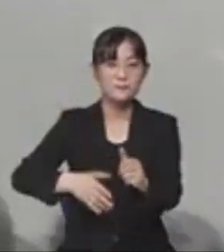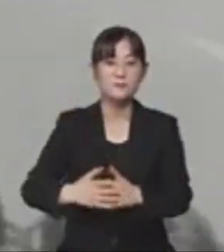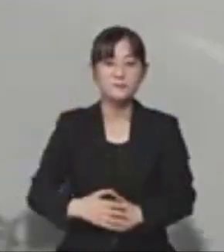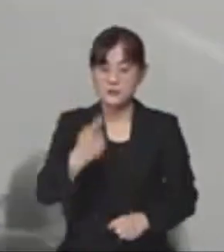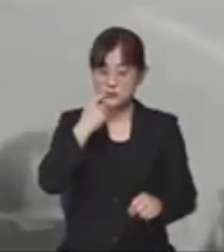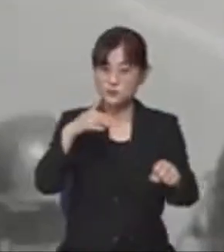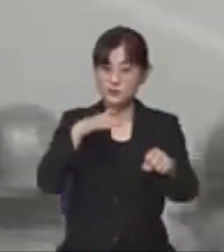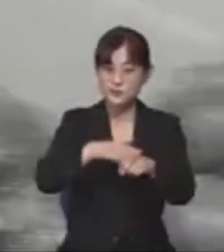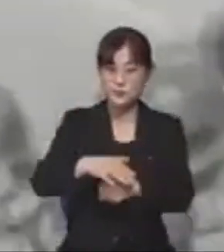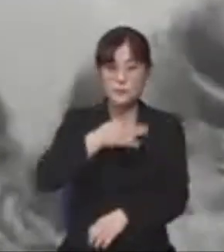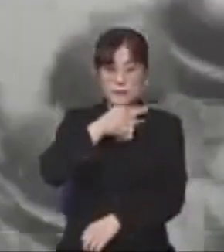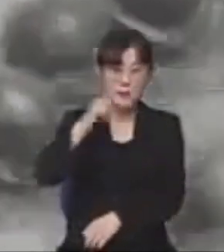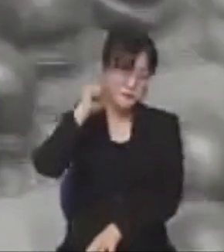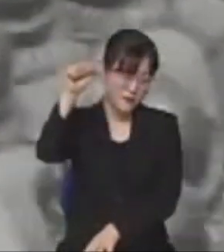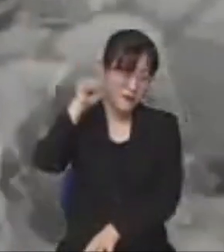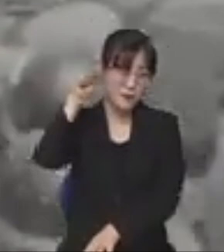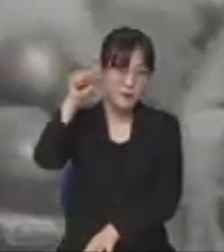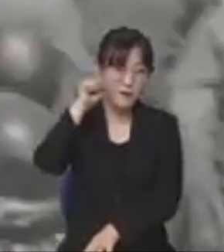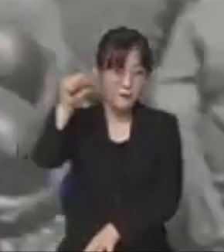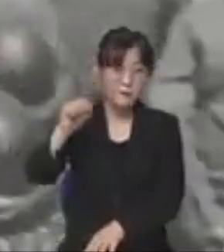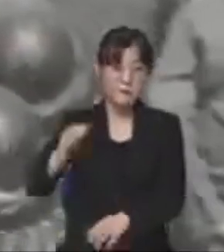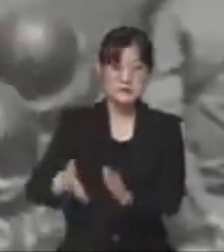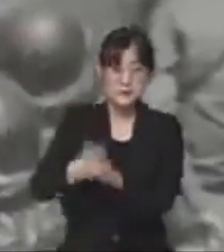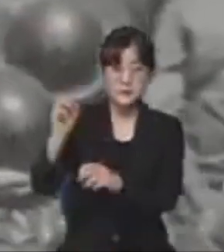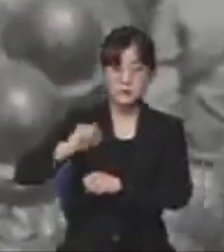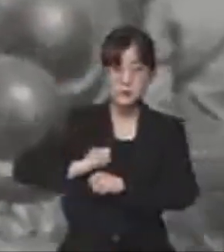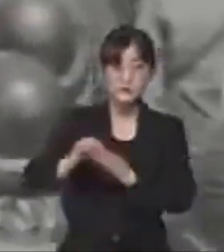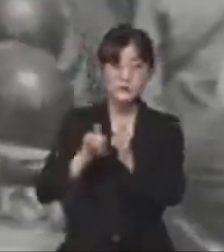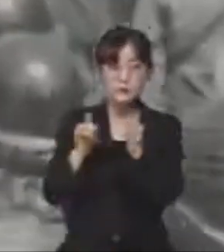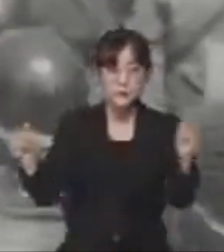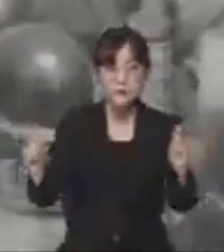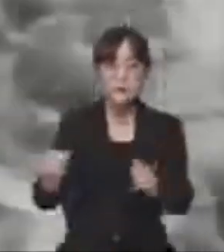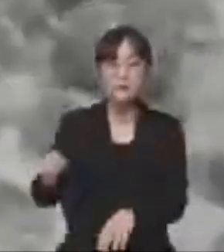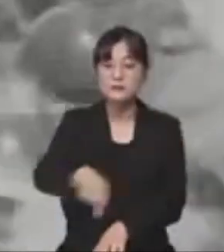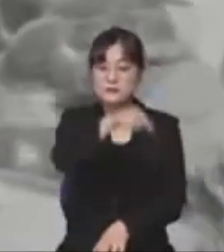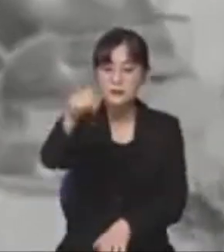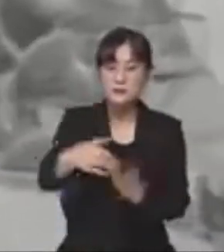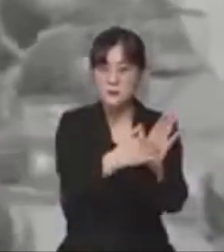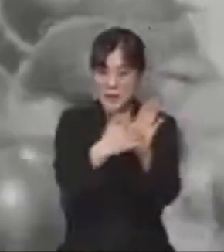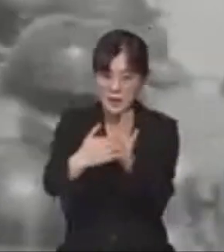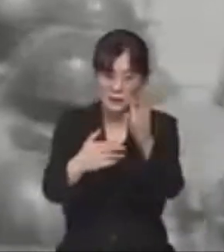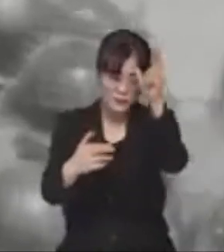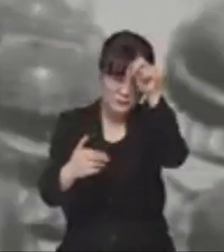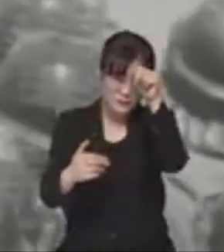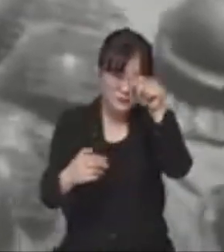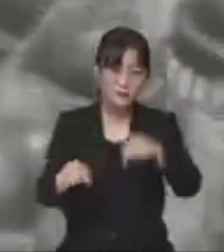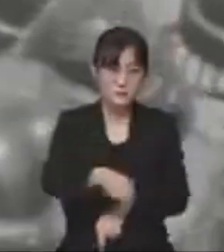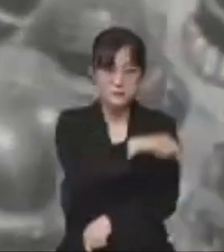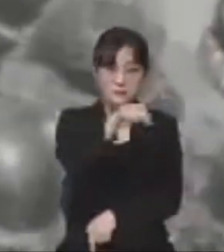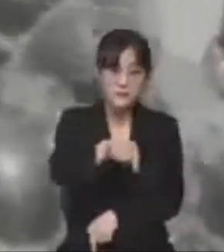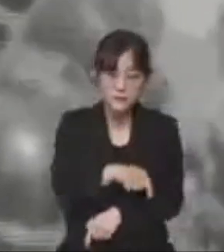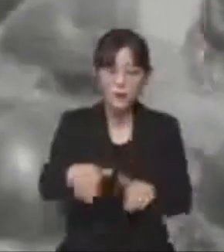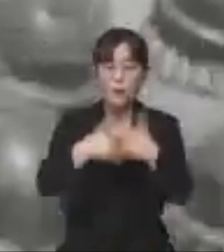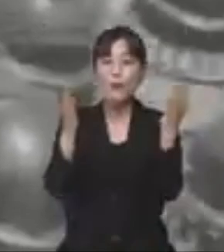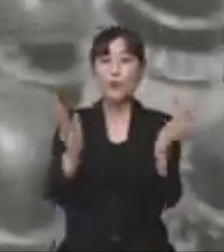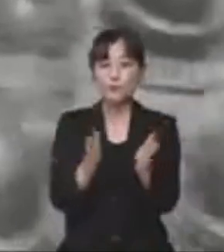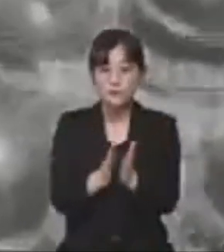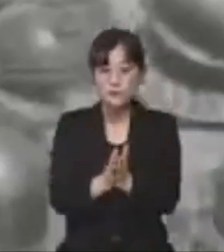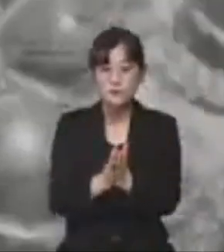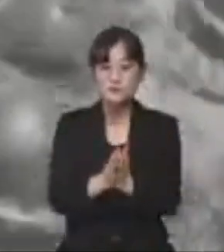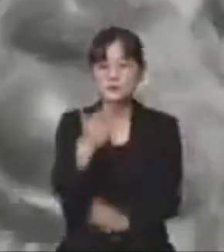민주주의 수호를 외치며 거리로 나섰던 시민군과 그들 앞에 마주선 경찰관. 이들 모두